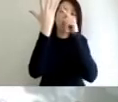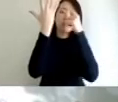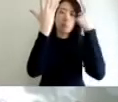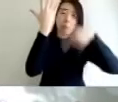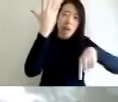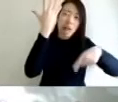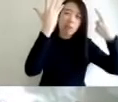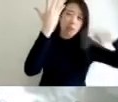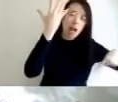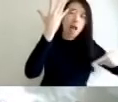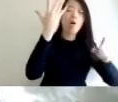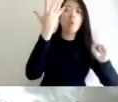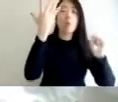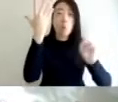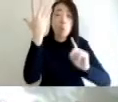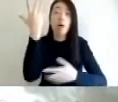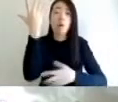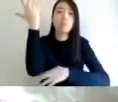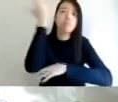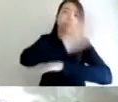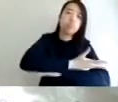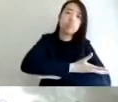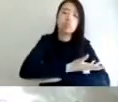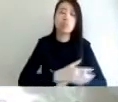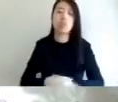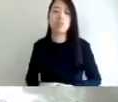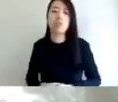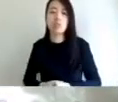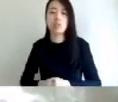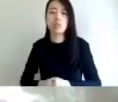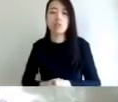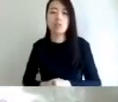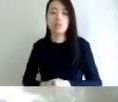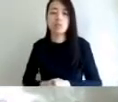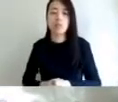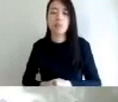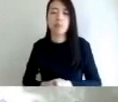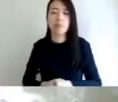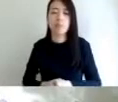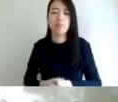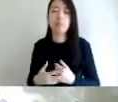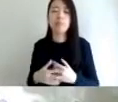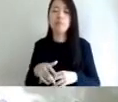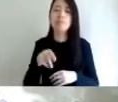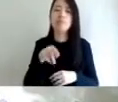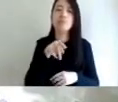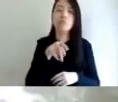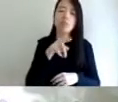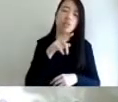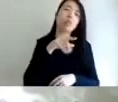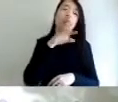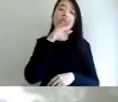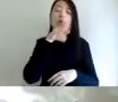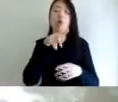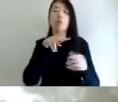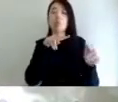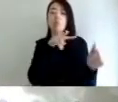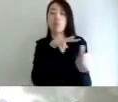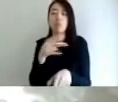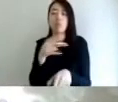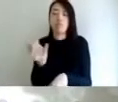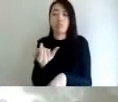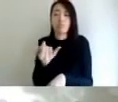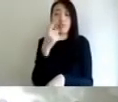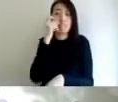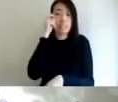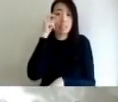啦。咁所以咧，原来系一啲咁样嘅唔適當嘅人為管理，尤其是去頂啊呢